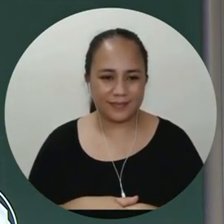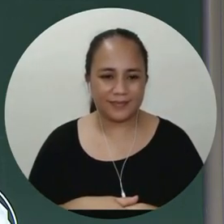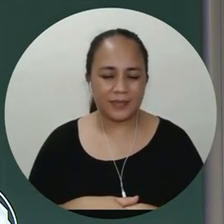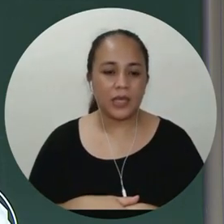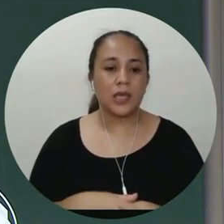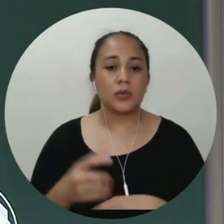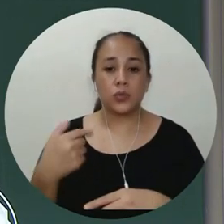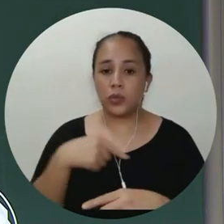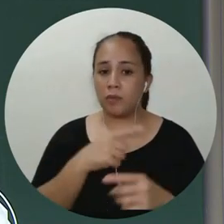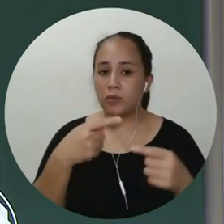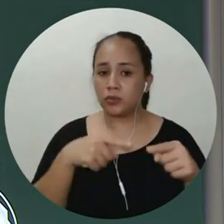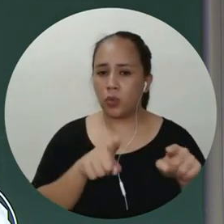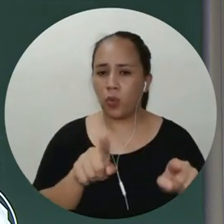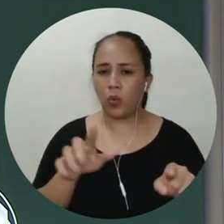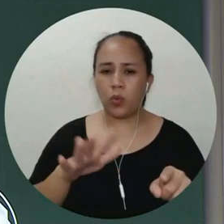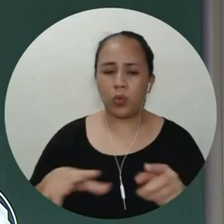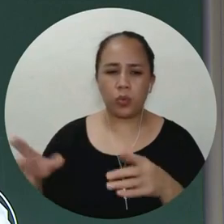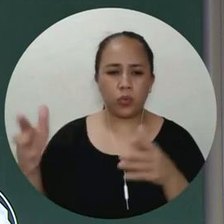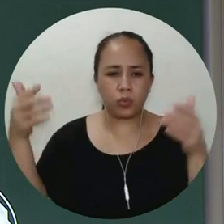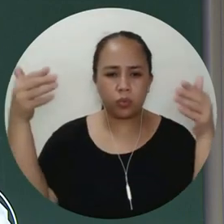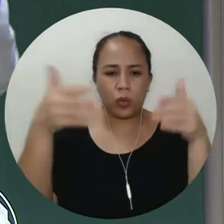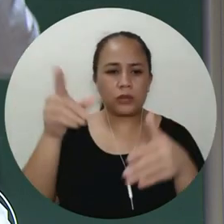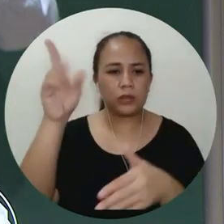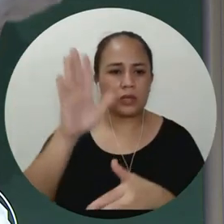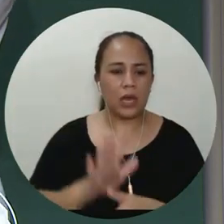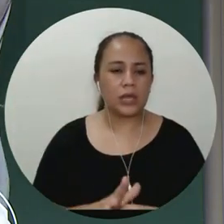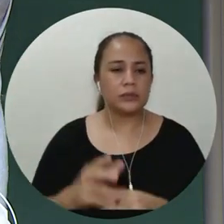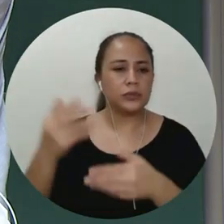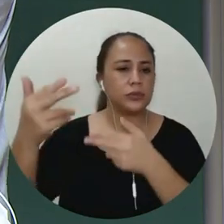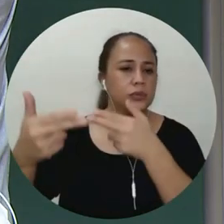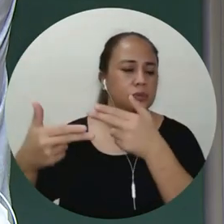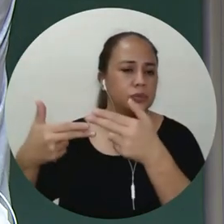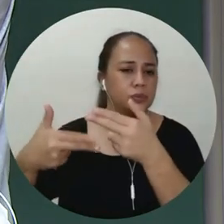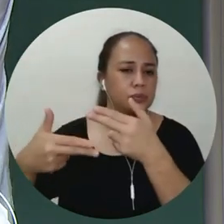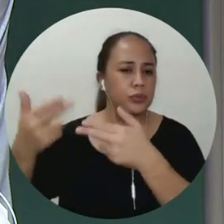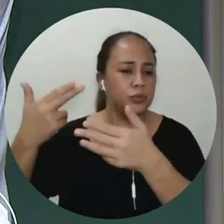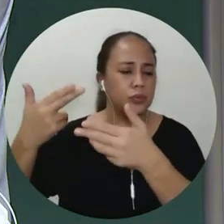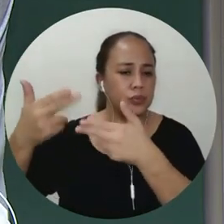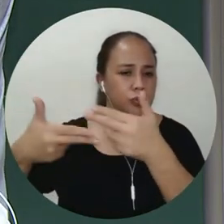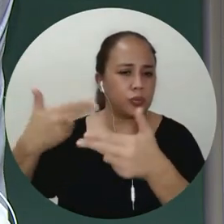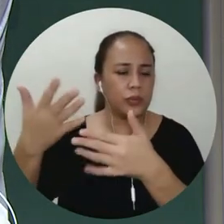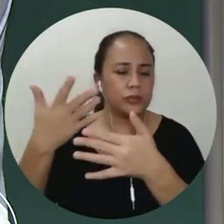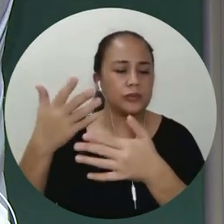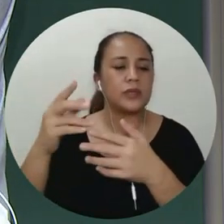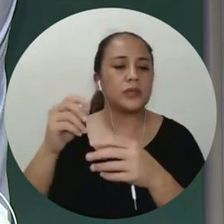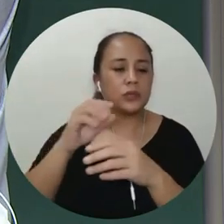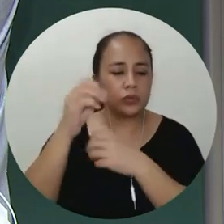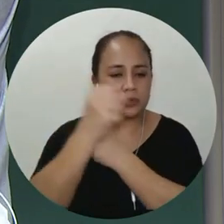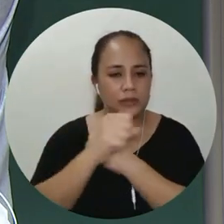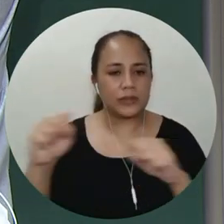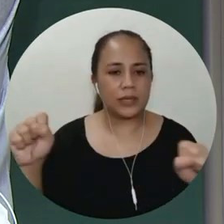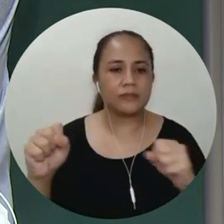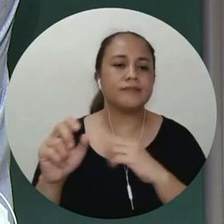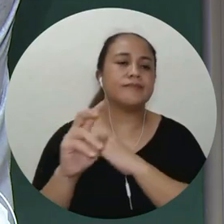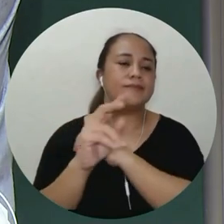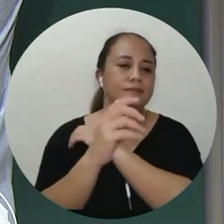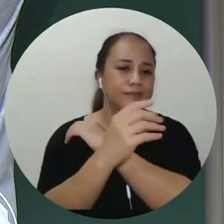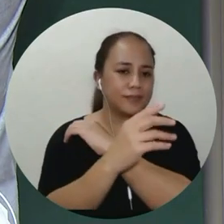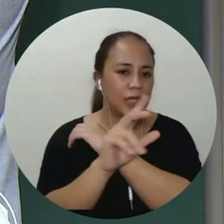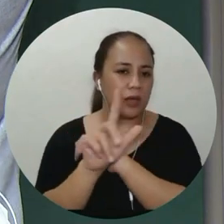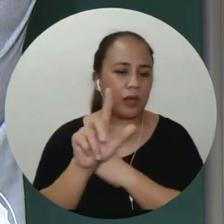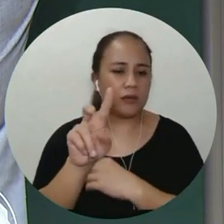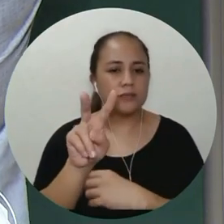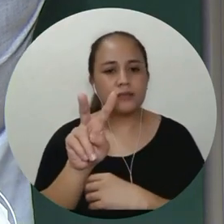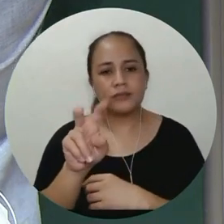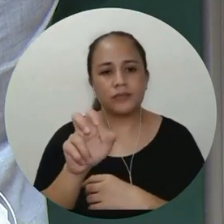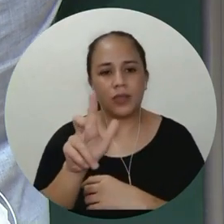must go all in and concentrate on God's historical request to save the 237 nations at the summit. 그리고 이것은